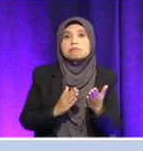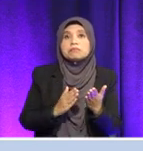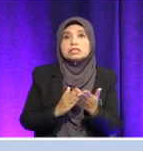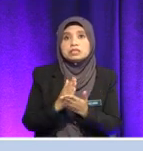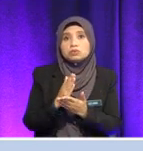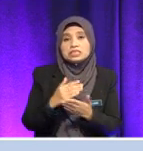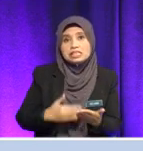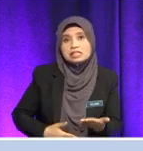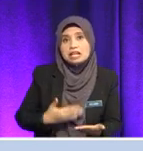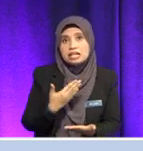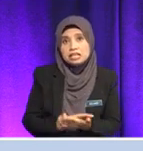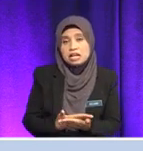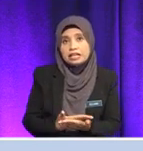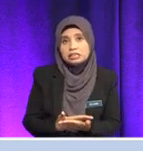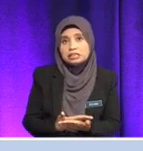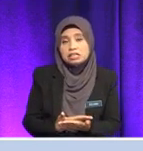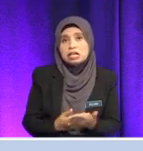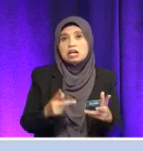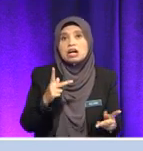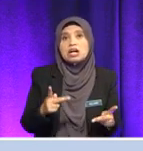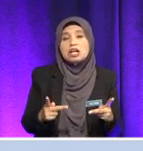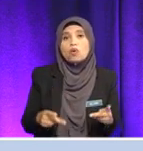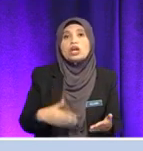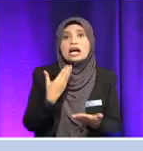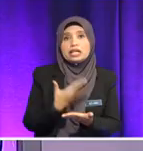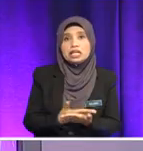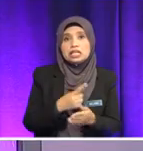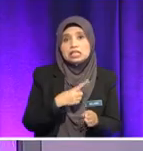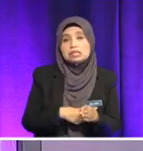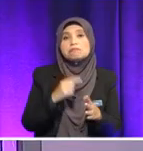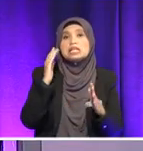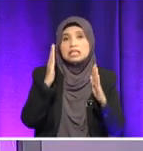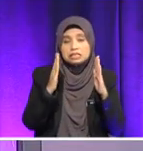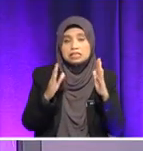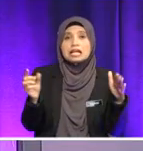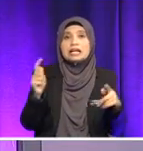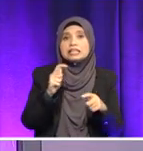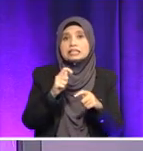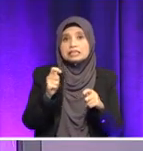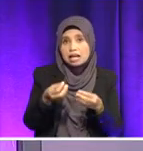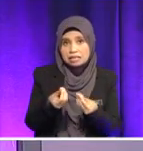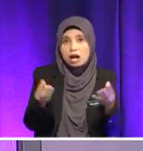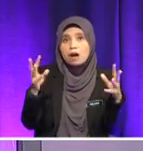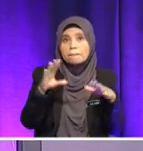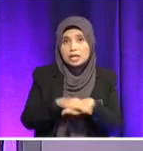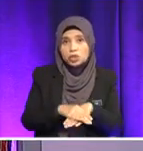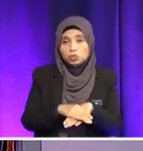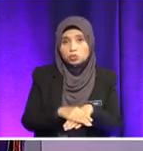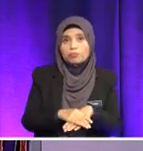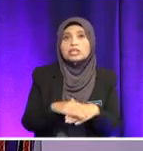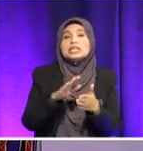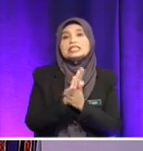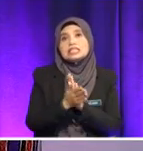kelahiran nah ini mengenai Bupati politik lah maksudnya itu yang jadi kalau lahir di dalam persekutuan selepas dari tadi tertentu maka ini akan jadi